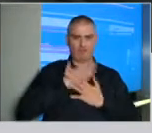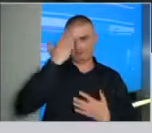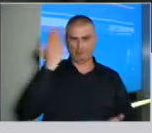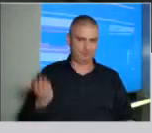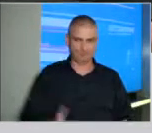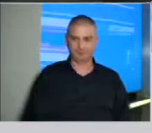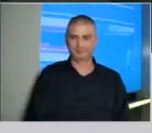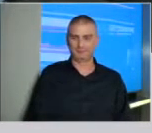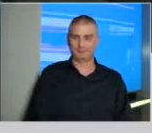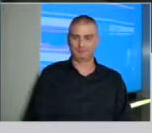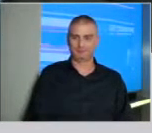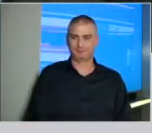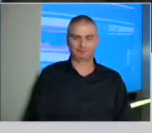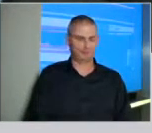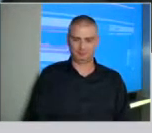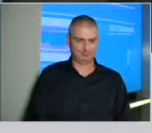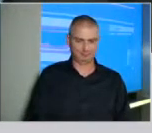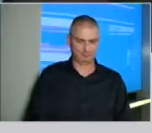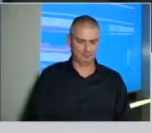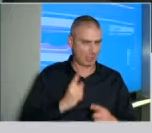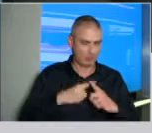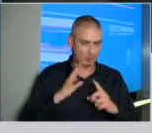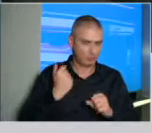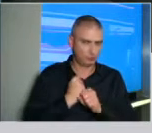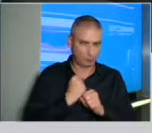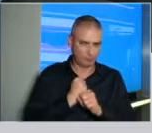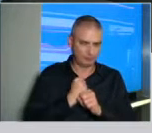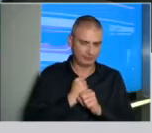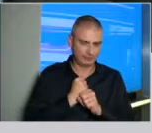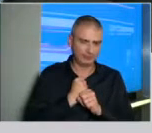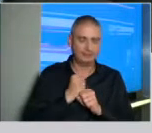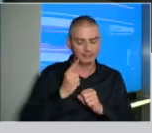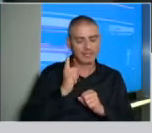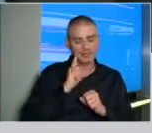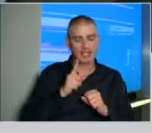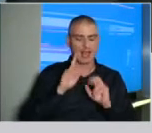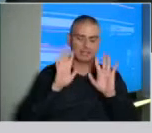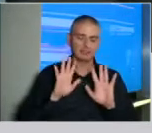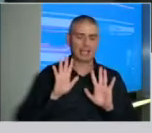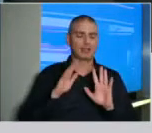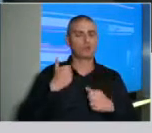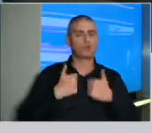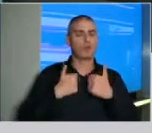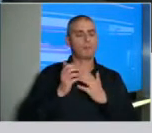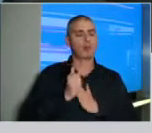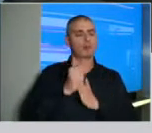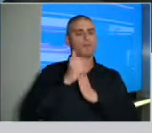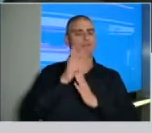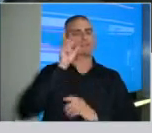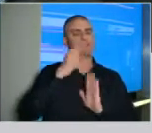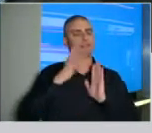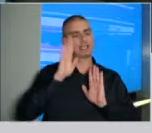ומכירים. זה לא בדיוק הפעולות שהוא עושה, אבל זה נקרא סרט מועמד מוביל, סרט